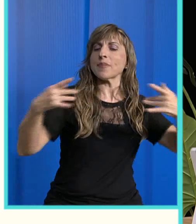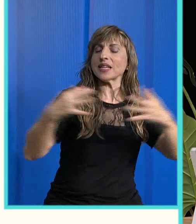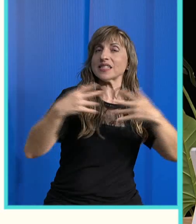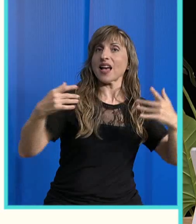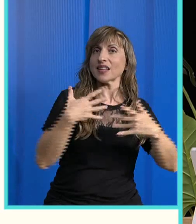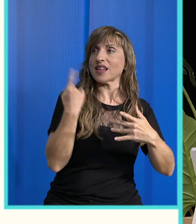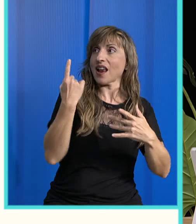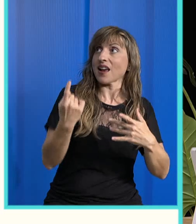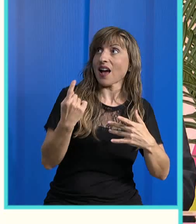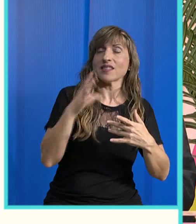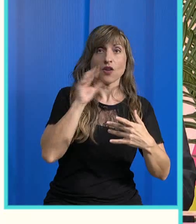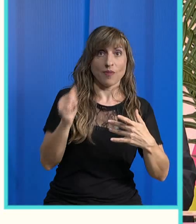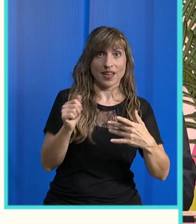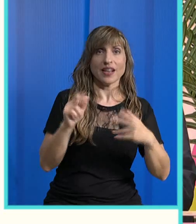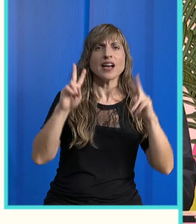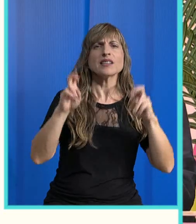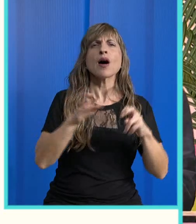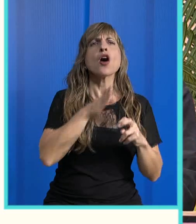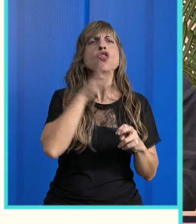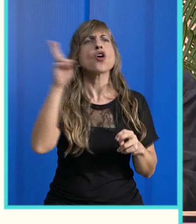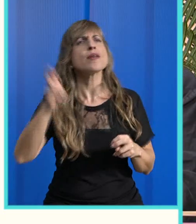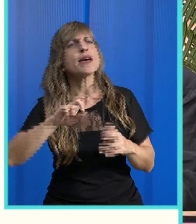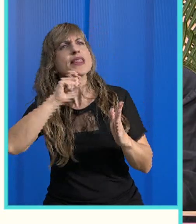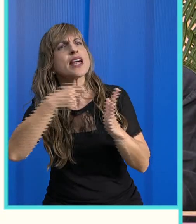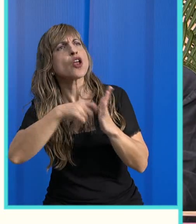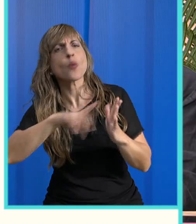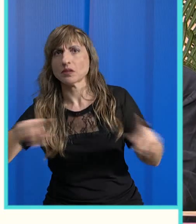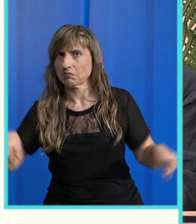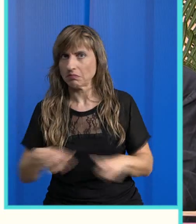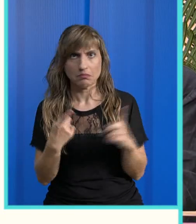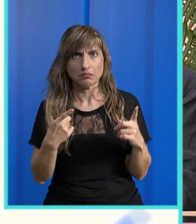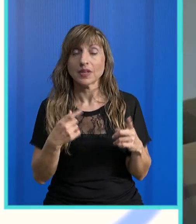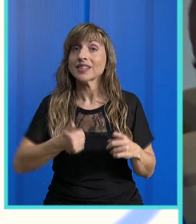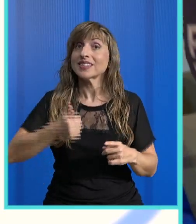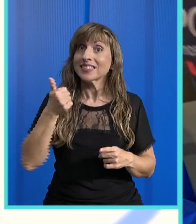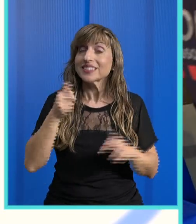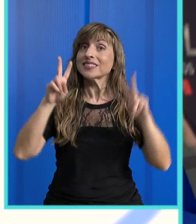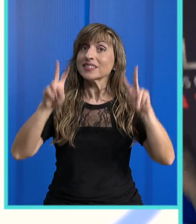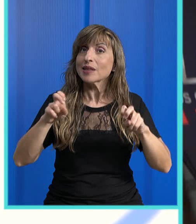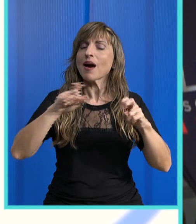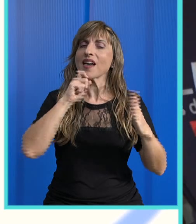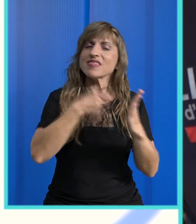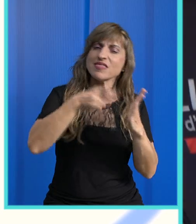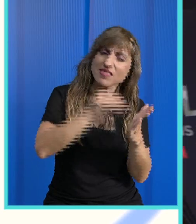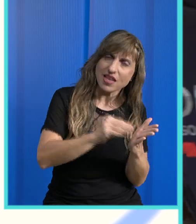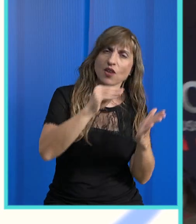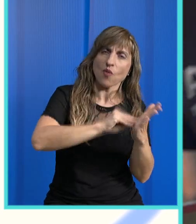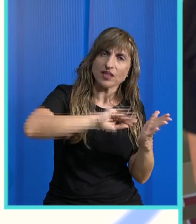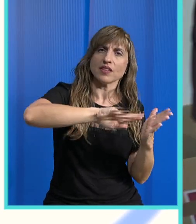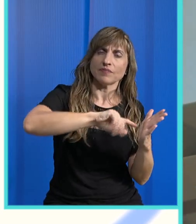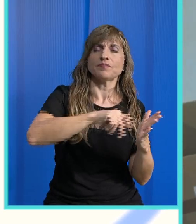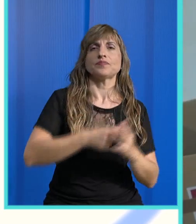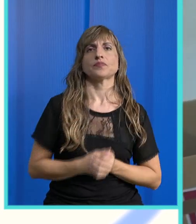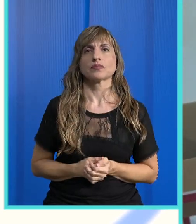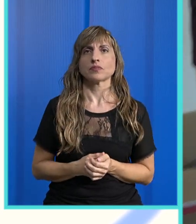no se centren en la nacionalitat dels delinqüents sinó en el problema de la multireincidència. Mejia assegura que